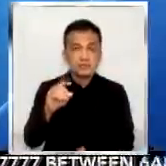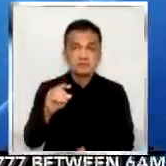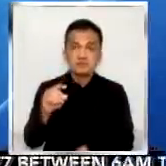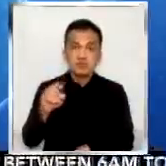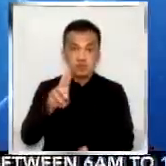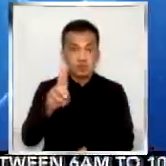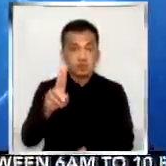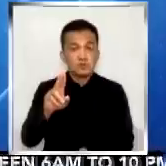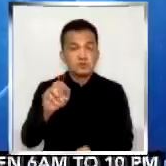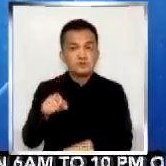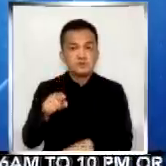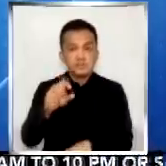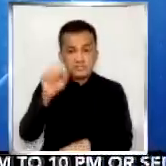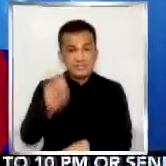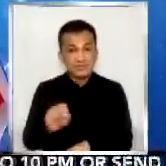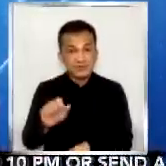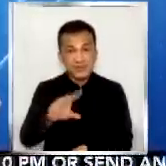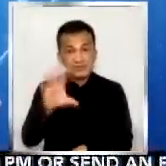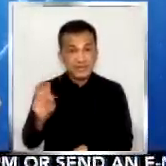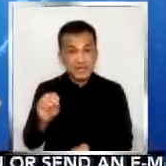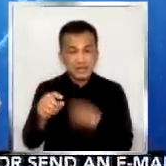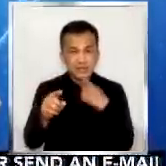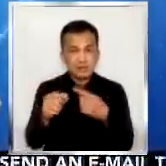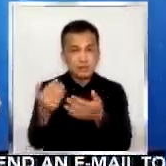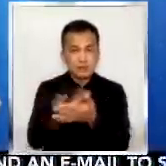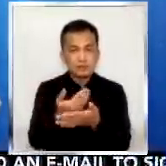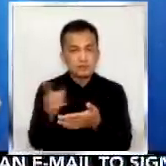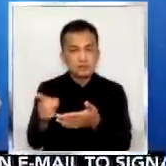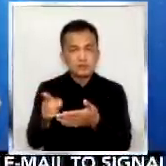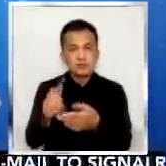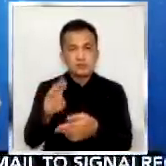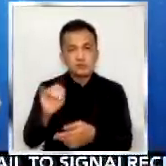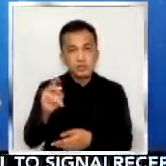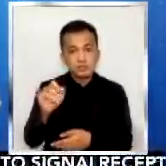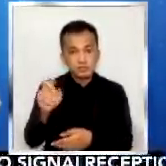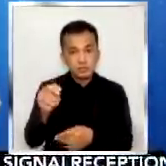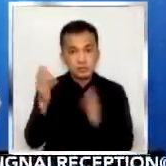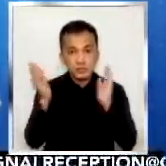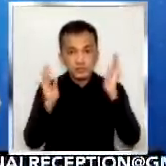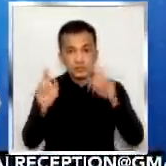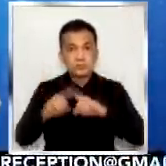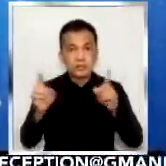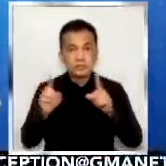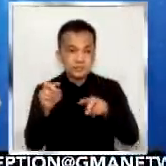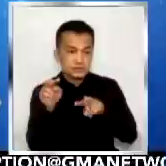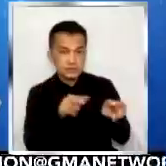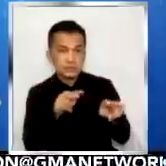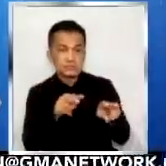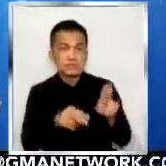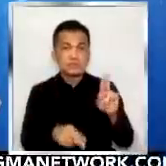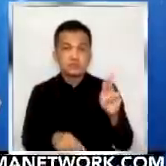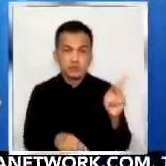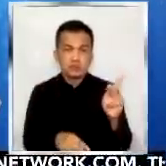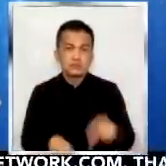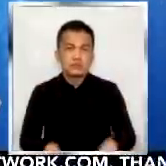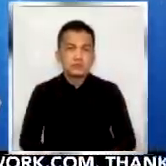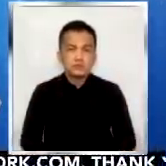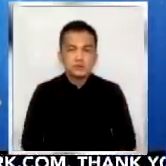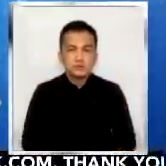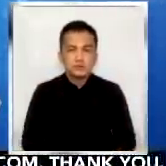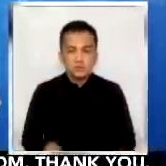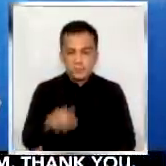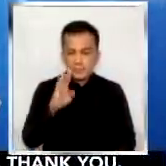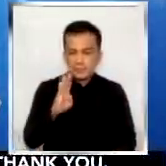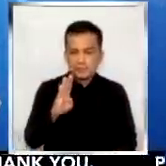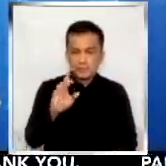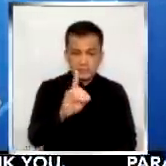ang bagong mutation sa Malaysia, iba pa sa mutation sa unang nakita sa United Kingdom. B.1.1.7 ang tawag sa mutation